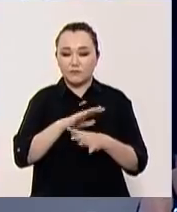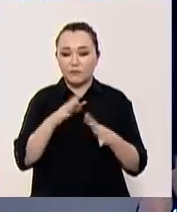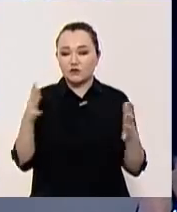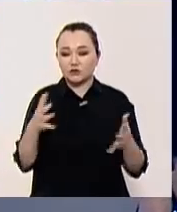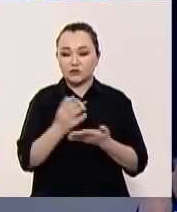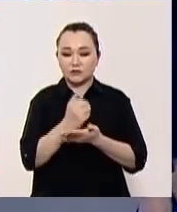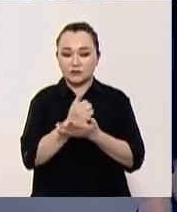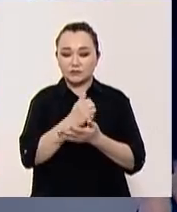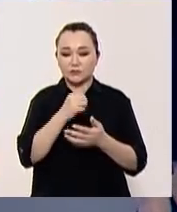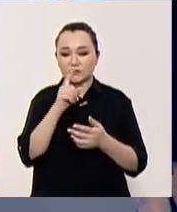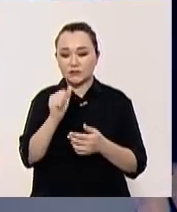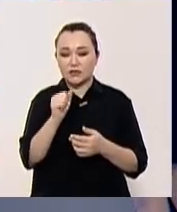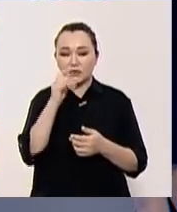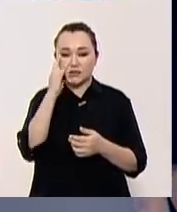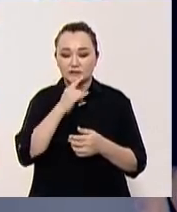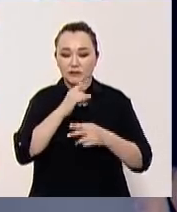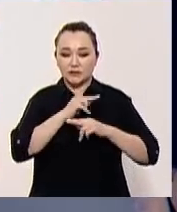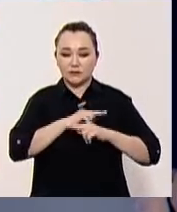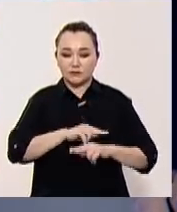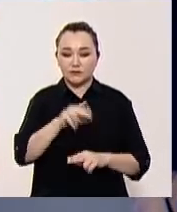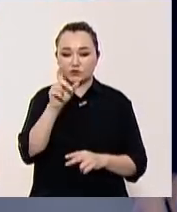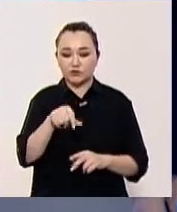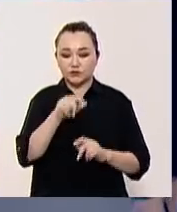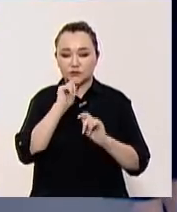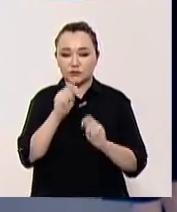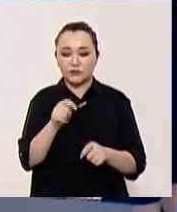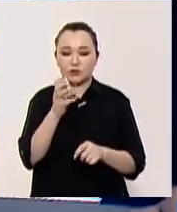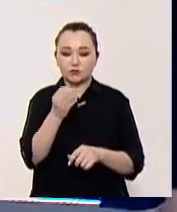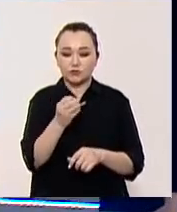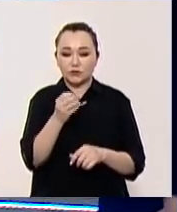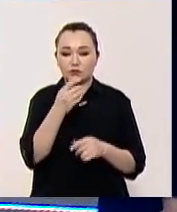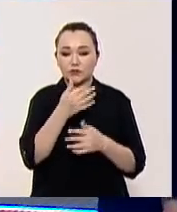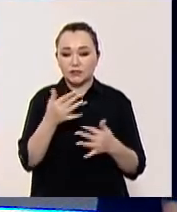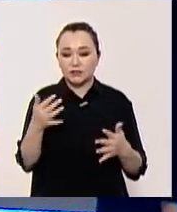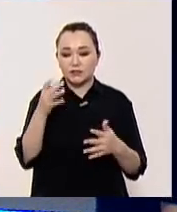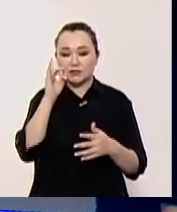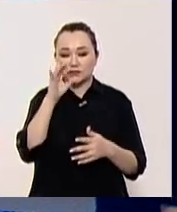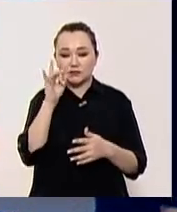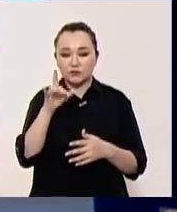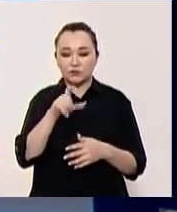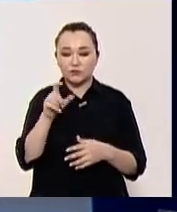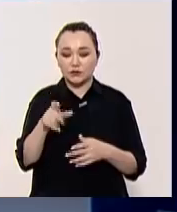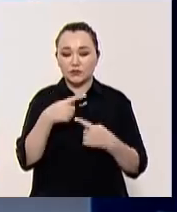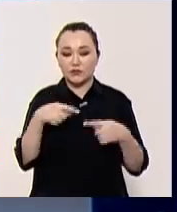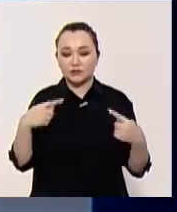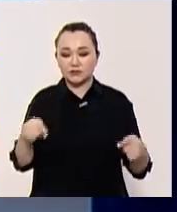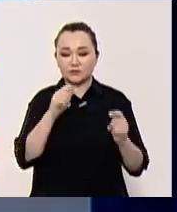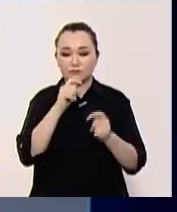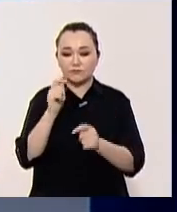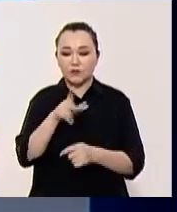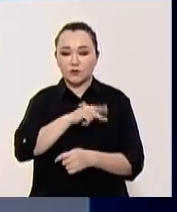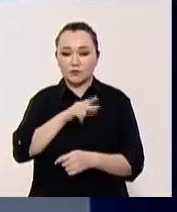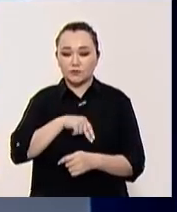жетістіктер үшін Қазақстанның еңбек ері атанды. Сондай-ақ бірқатар белгілі тұлғалар мен еріктілерге де түрлі дәрежедегі